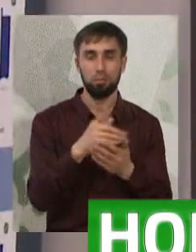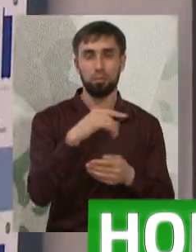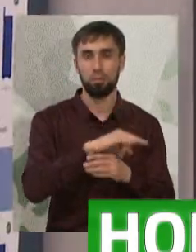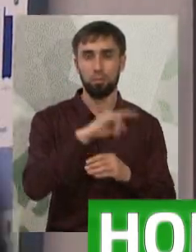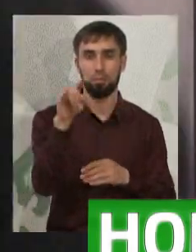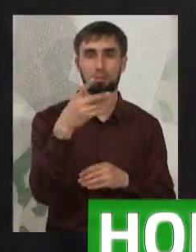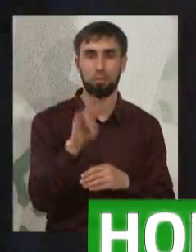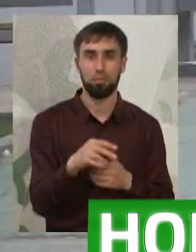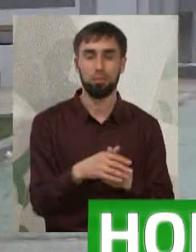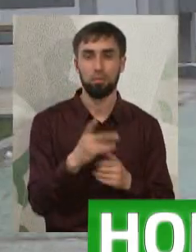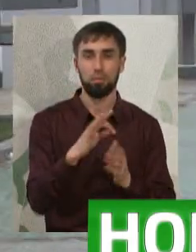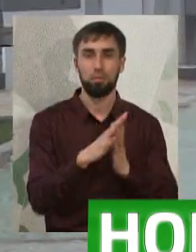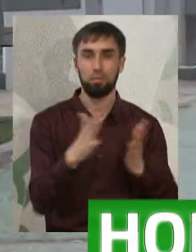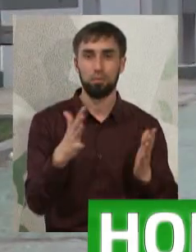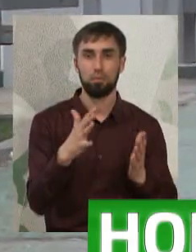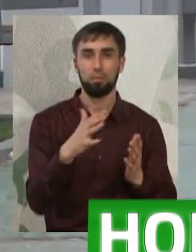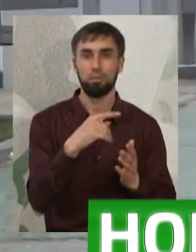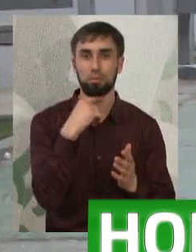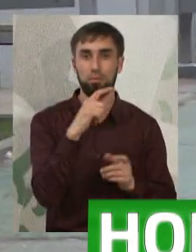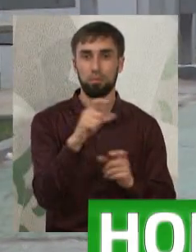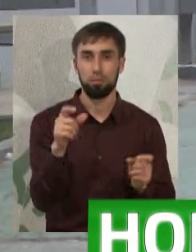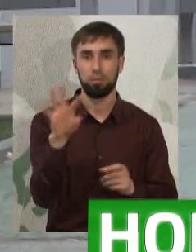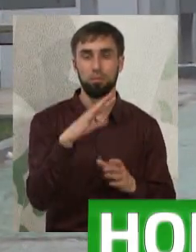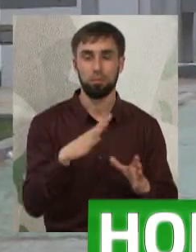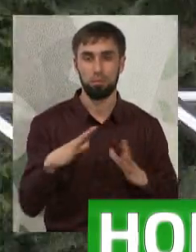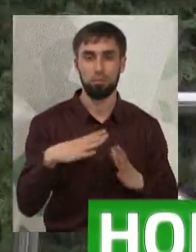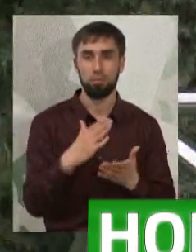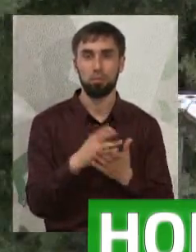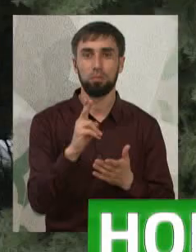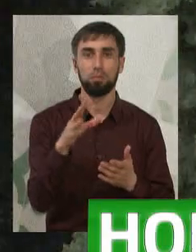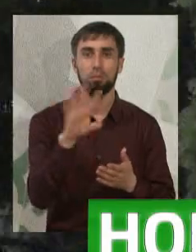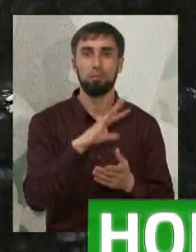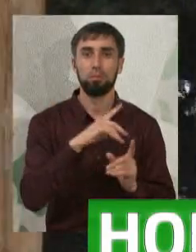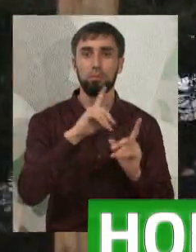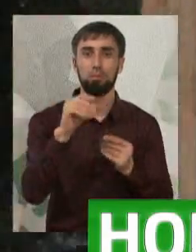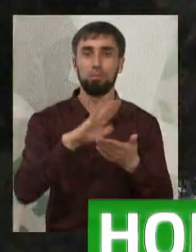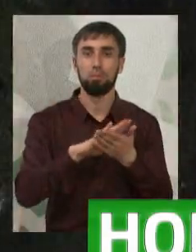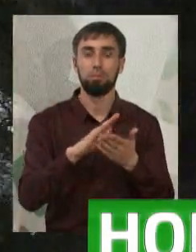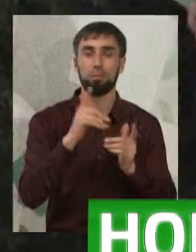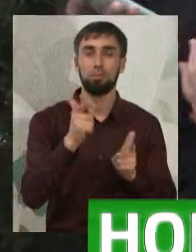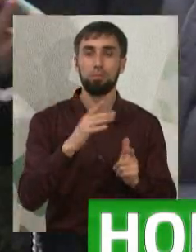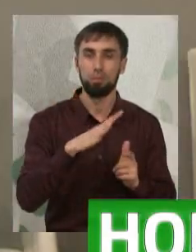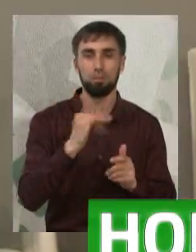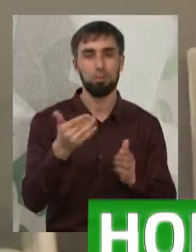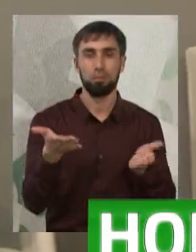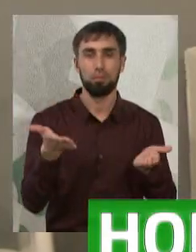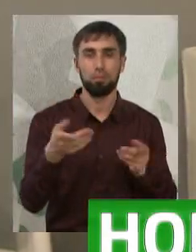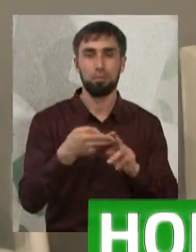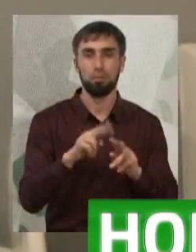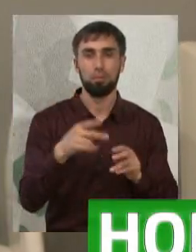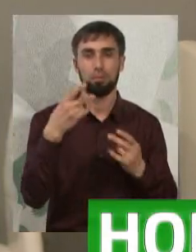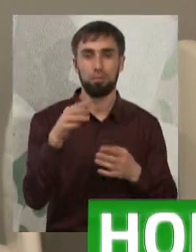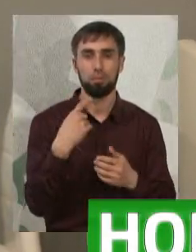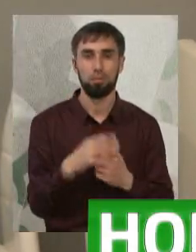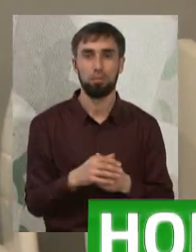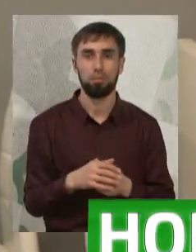Ну а большинство жителей Ингушетии выразили готовность отменить запланированный отдых за границей на летний каникулы. Вряд ли я бы